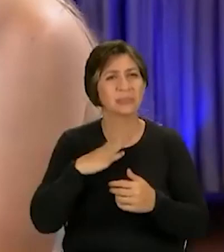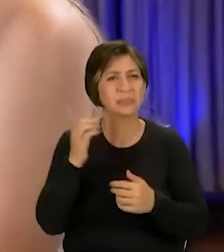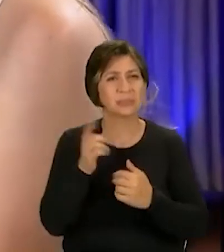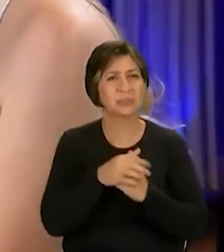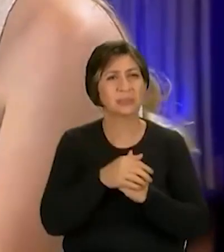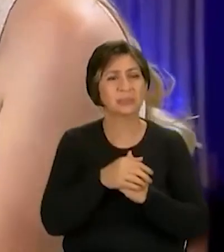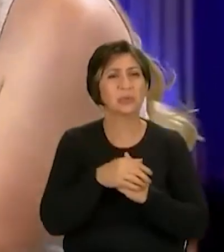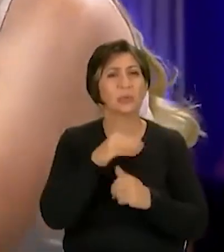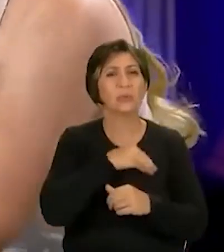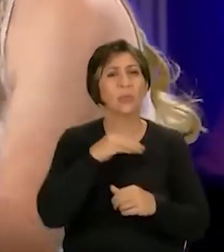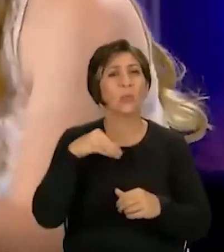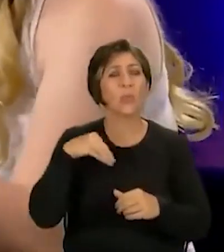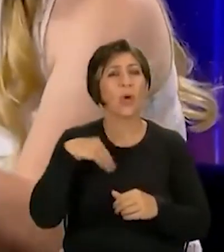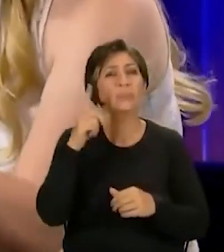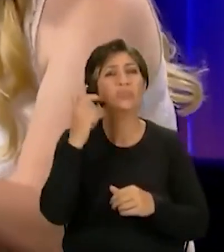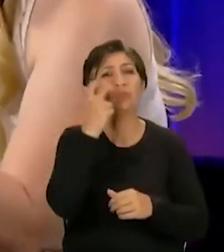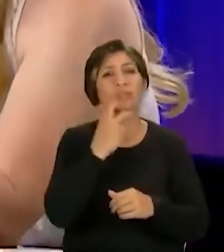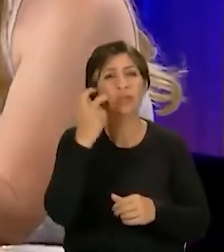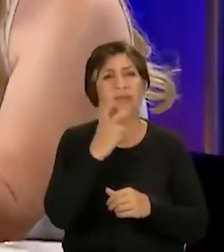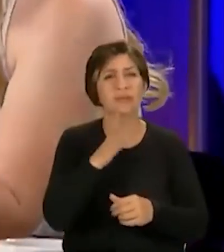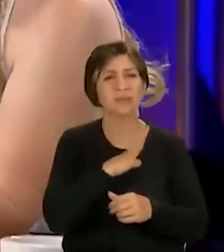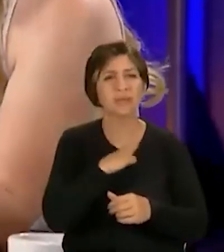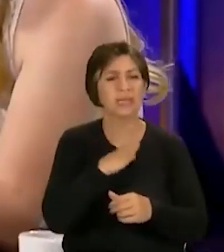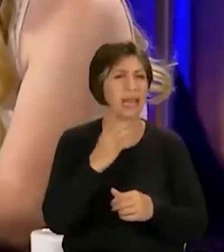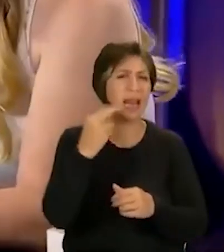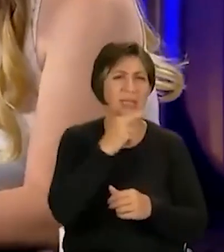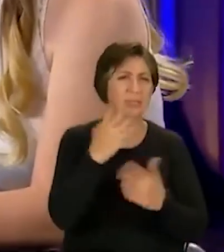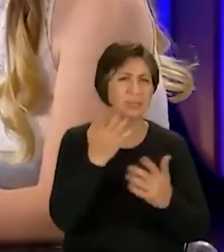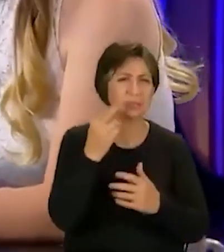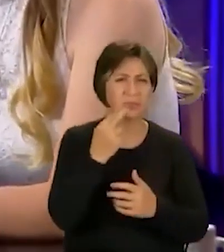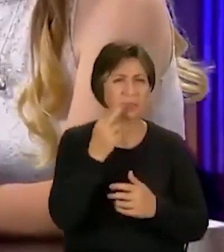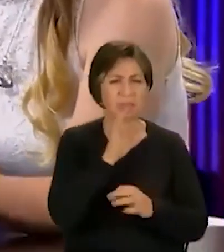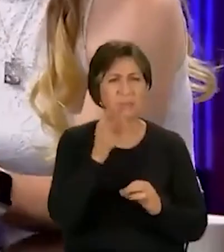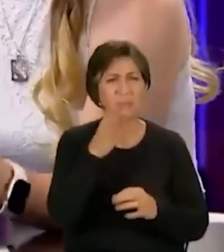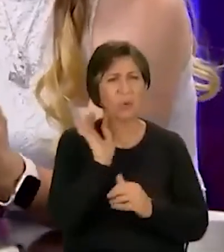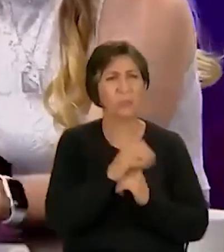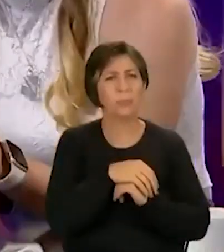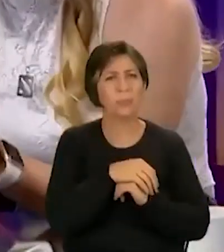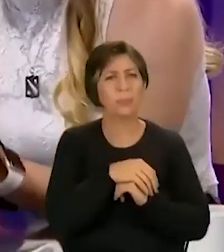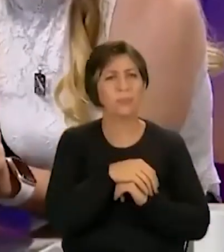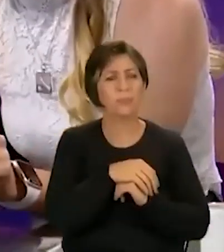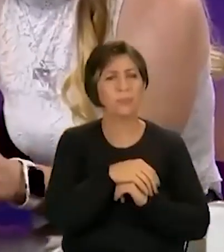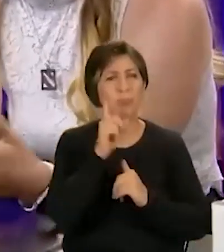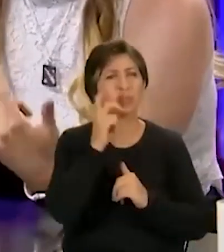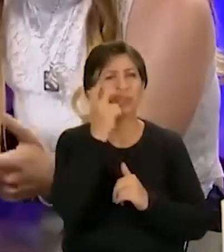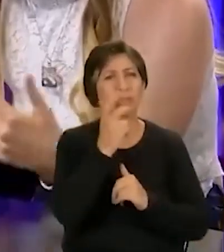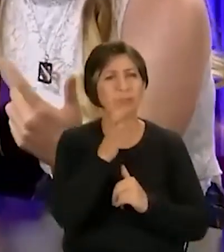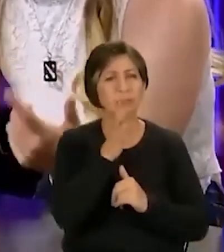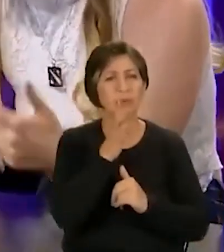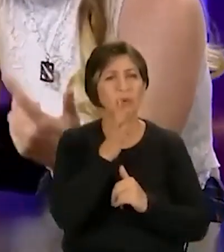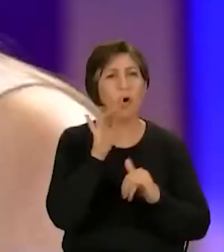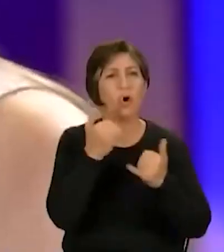ağacında. Polonyalı Polonyaca bir şarkı biliyor. Dilinde lehçe mi bilmiyorum hangi dili konuşuyor Polonyalı. O bir tane şarkı biliyor.